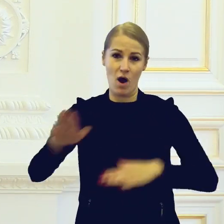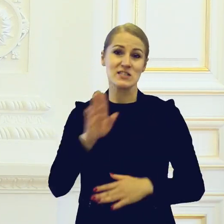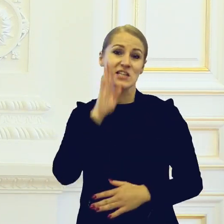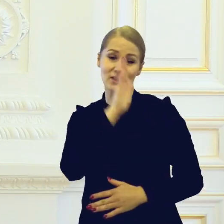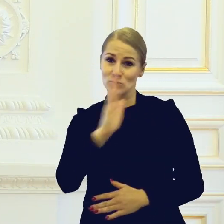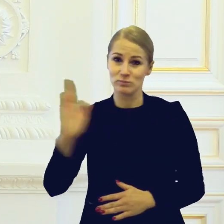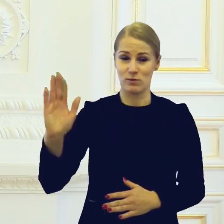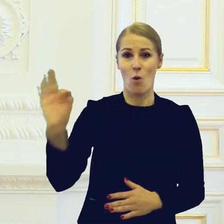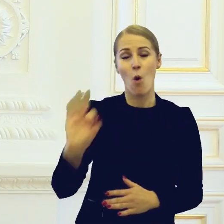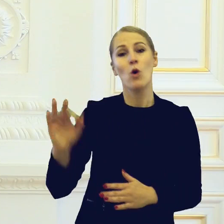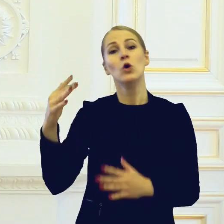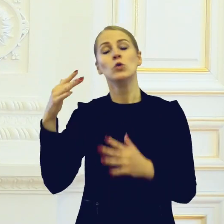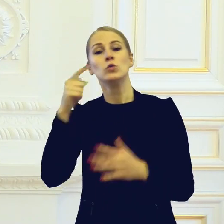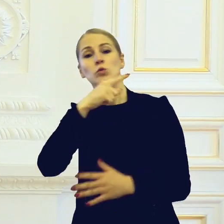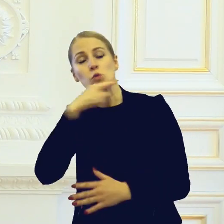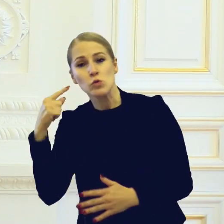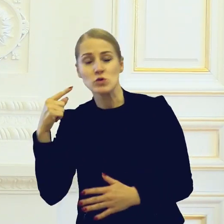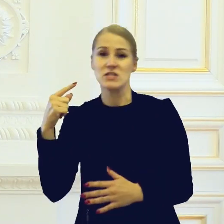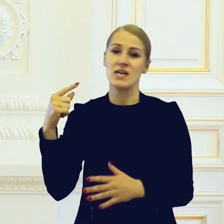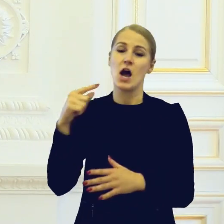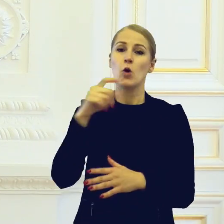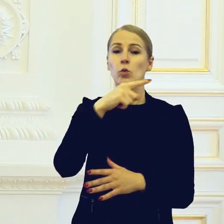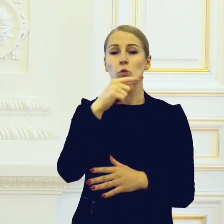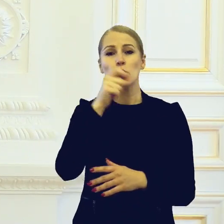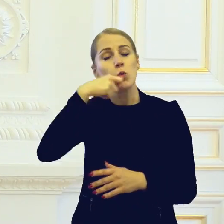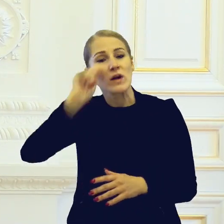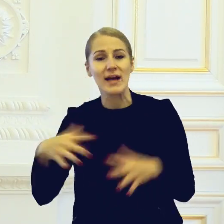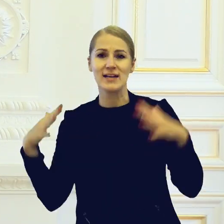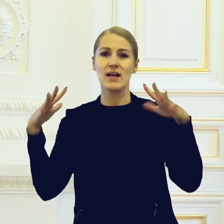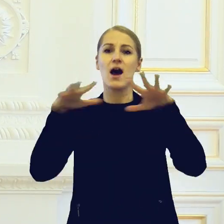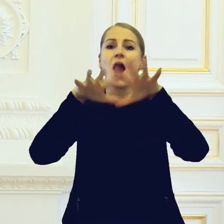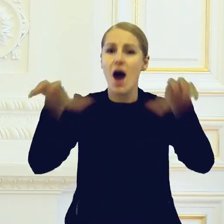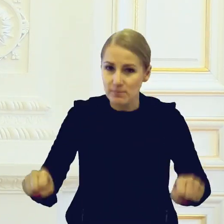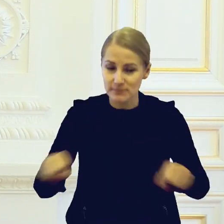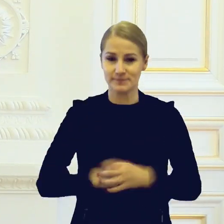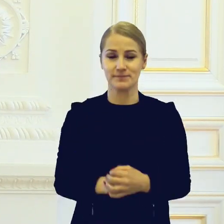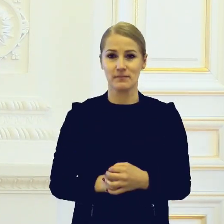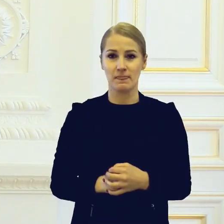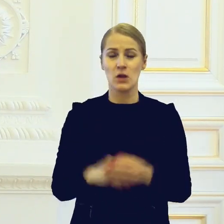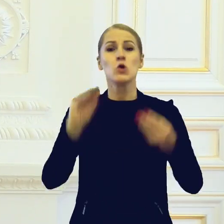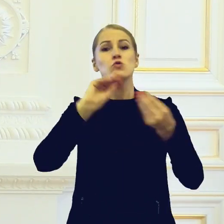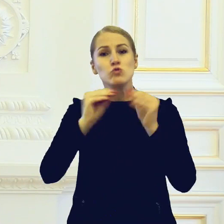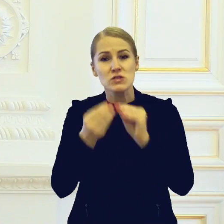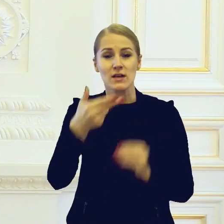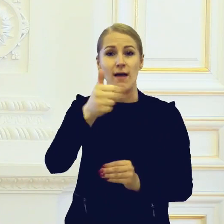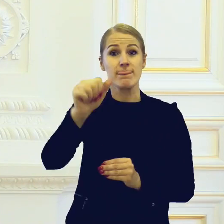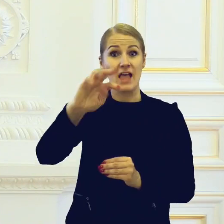Ukrainoje ir Ukrainos ateities klausimams. Sutarėme, kad NATO privalo stiprinti